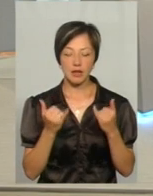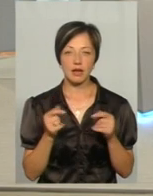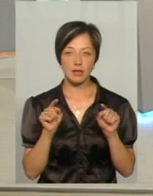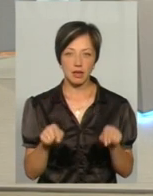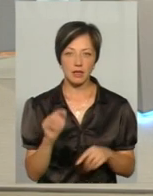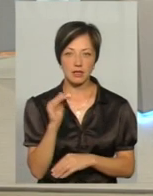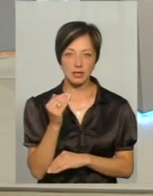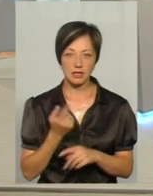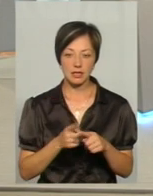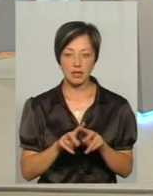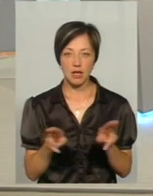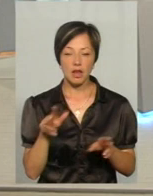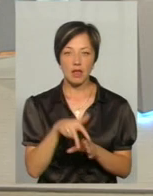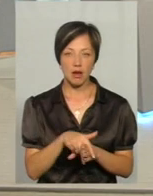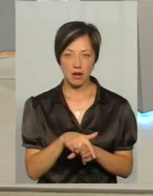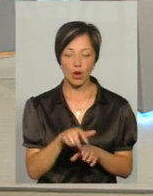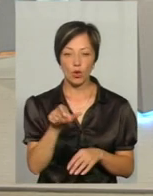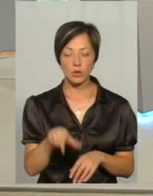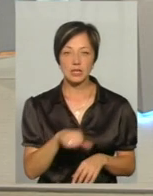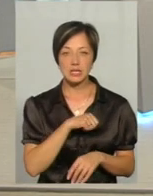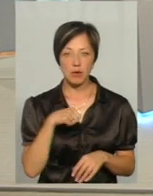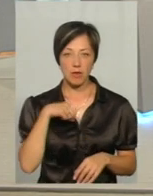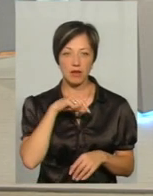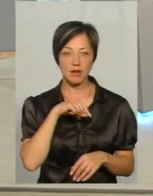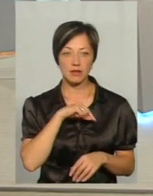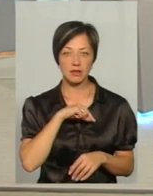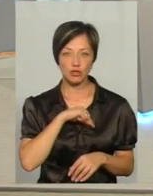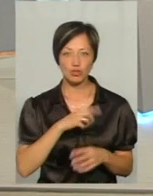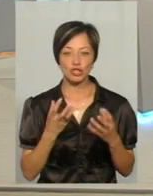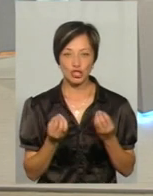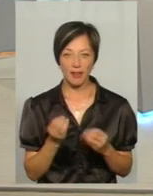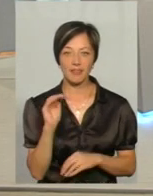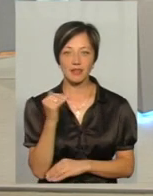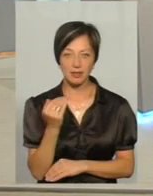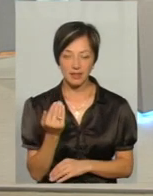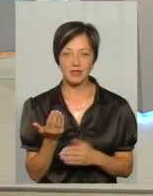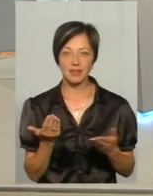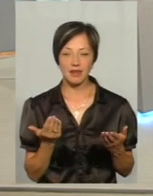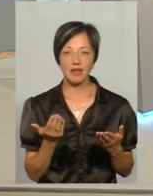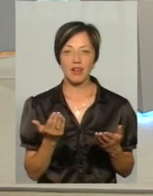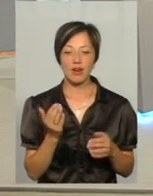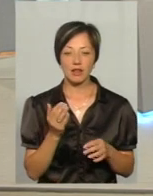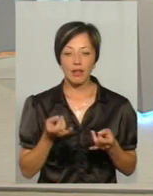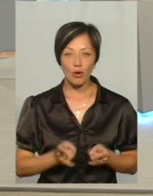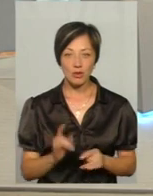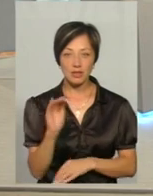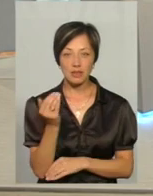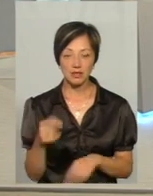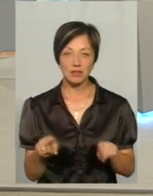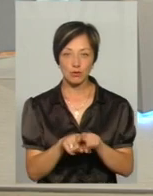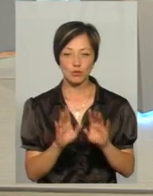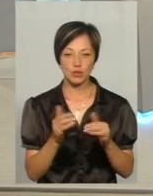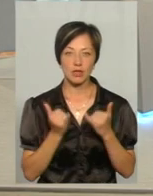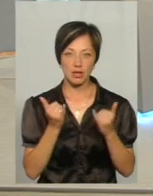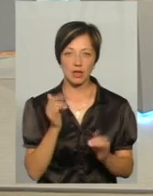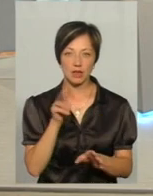звісно, як тягар. Тобто, якщо людина сама всередині дитина, то дитина, яку вона народить, буде для